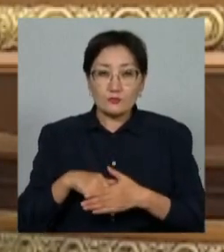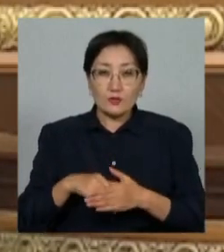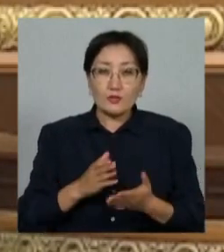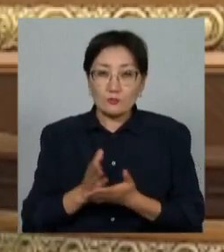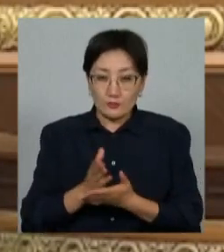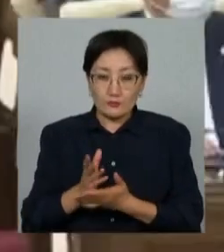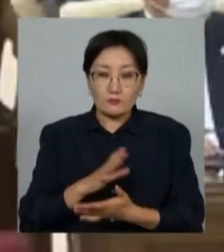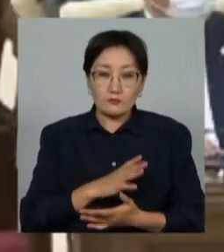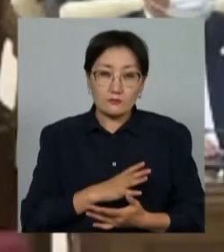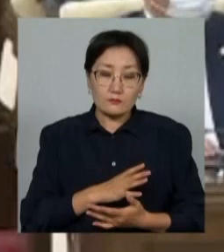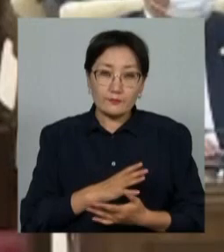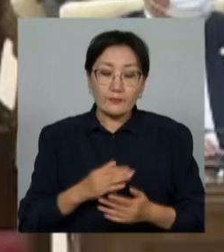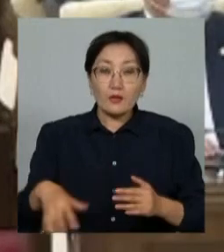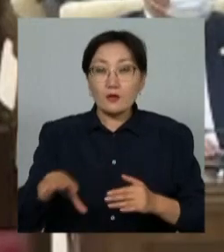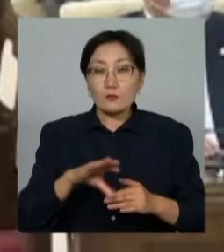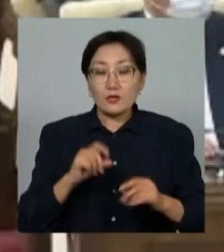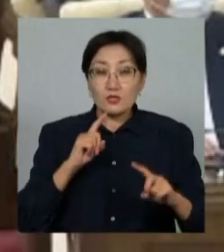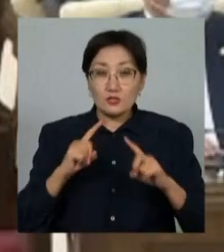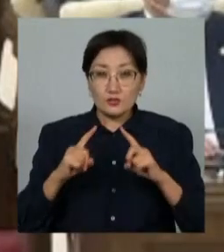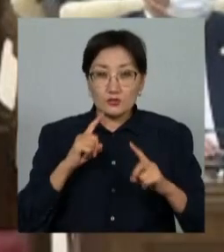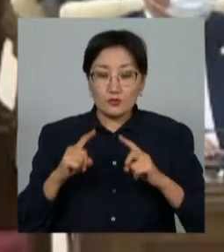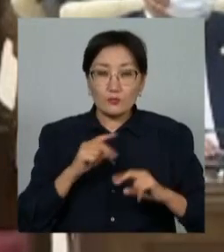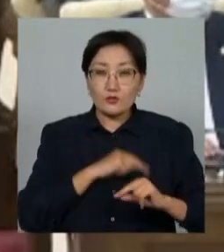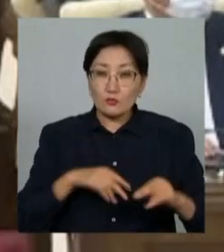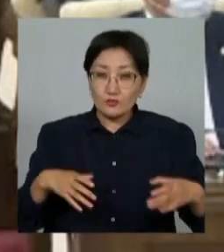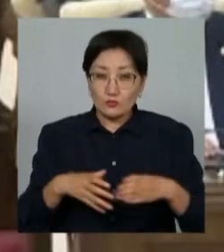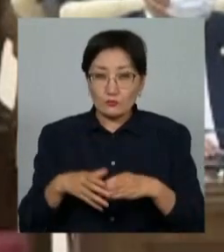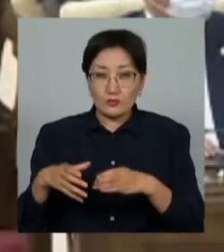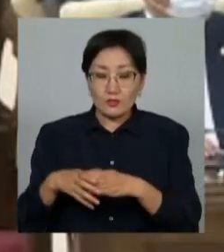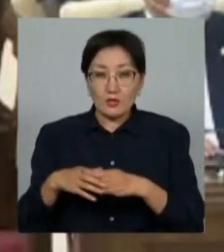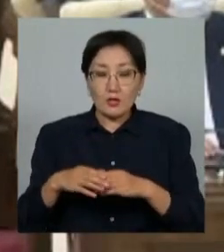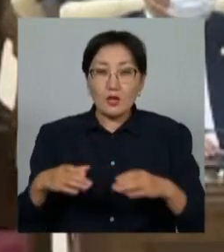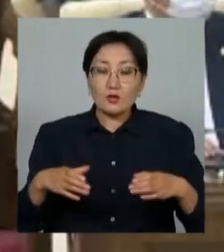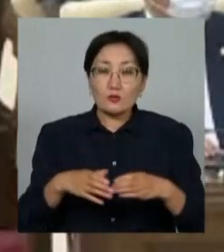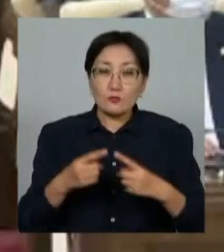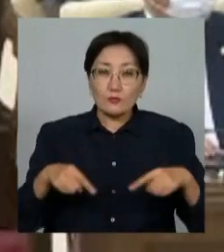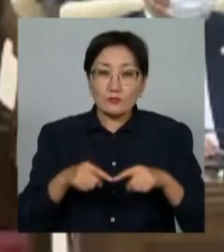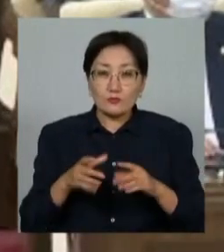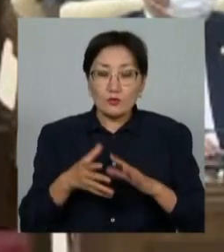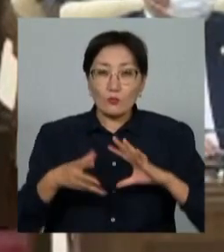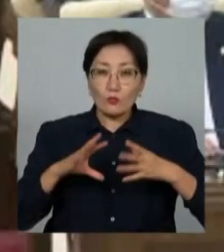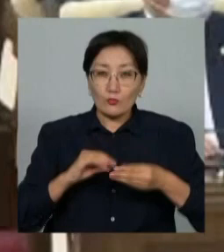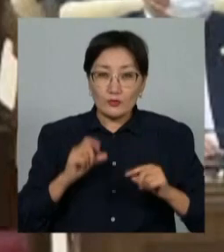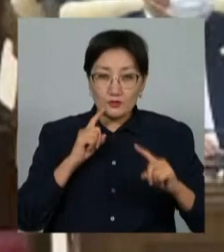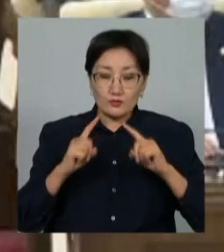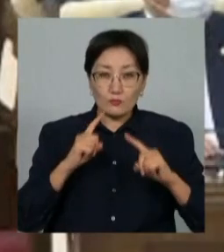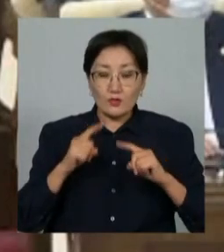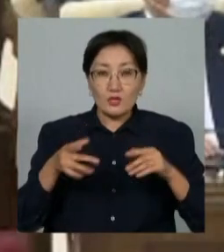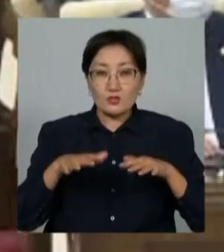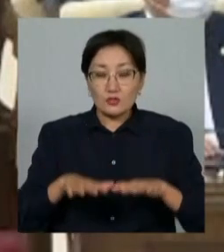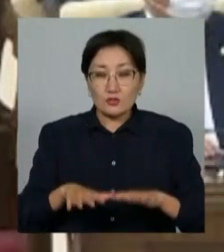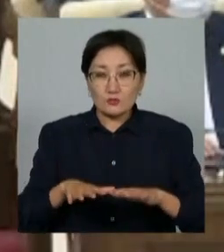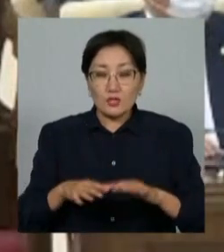етті. Барлық жиындар, жұмыс топтары, комитеттердің кеңейтілген отырыстары,